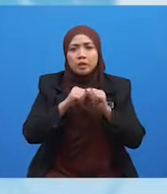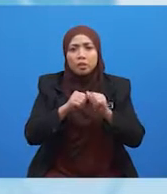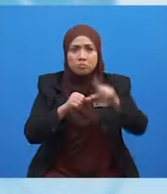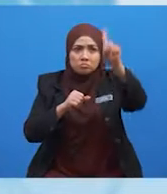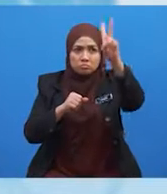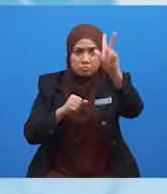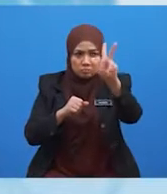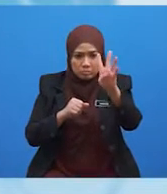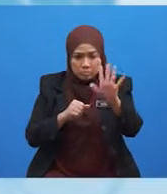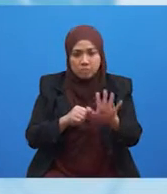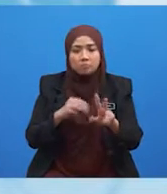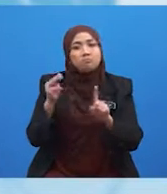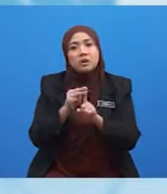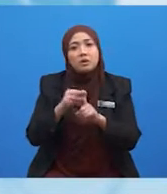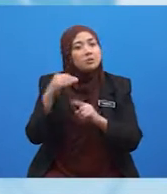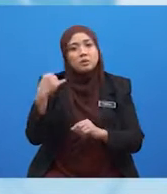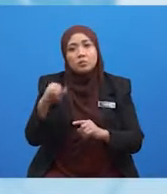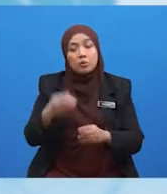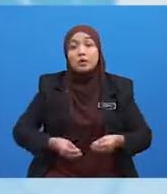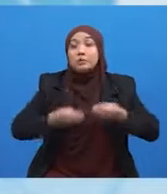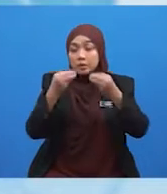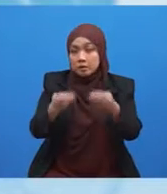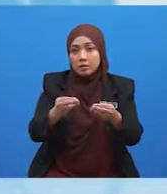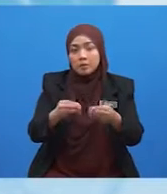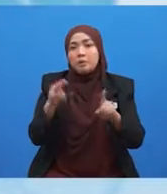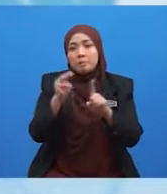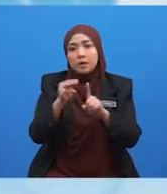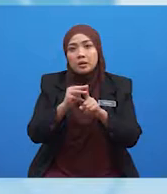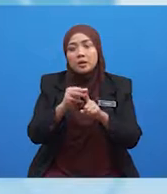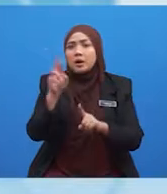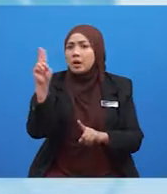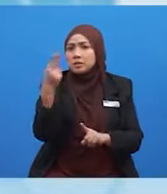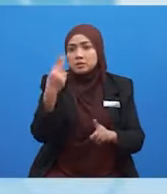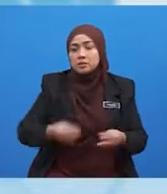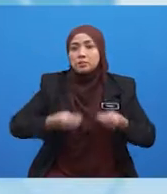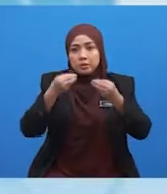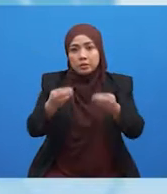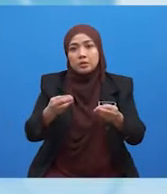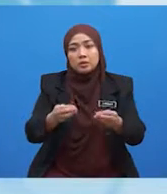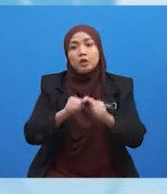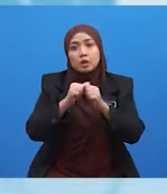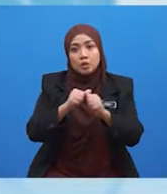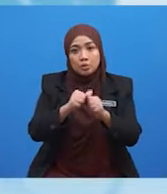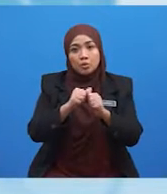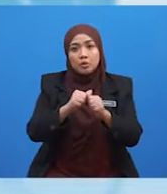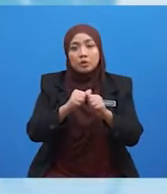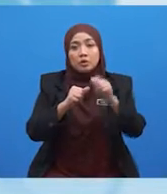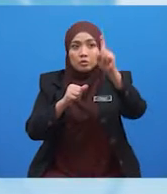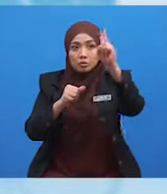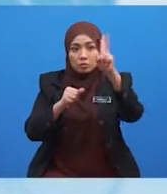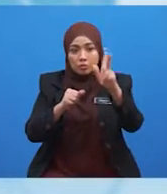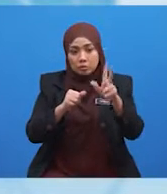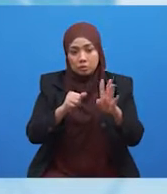menyebabkan maka tidak akan diberikan Marco hanya akan diberikan pada jawaban diperingkat yang betul